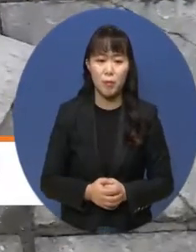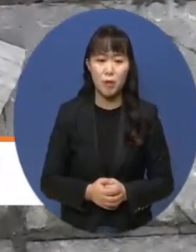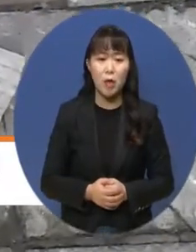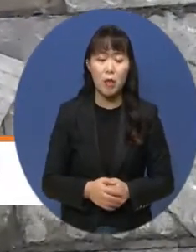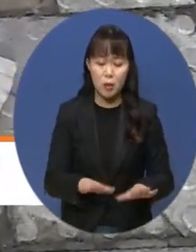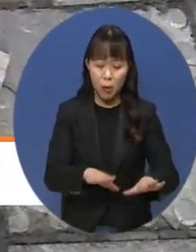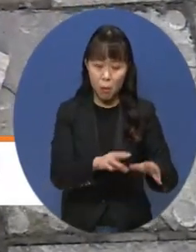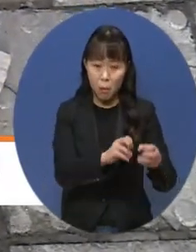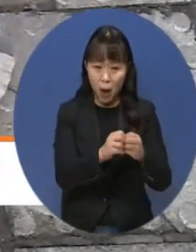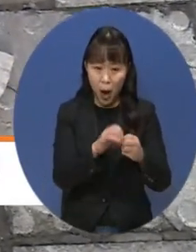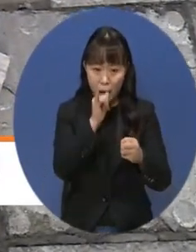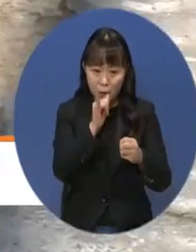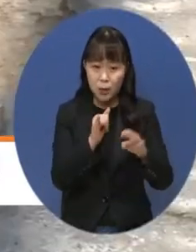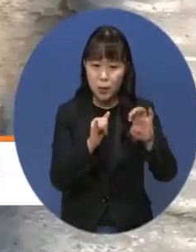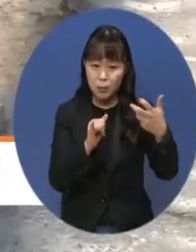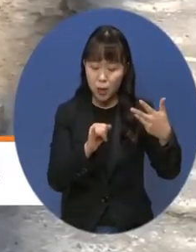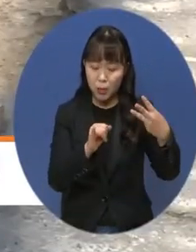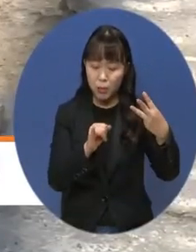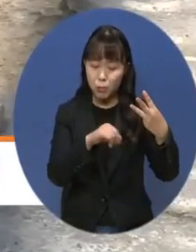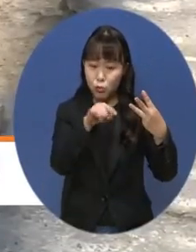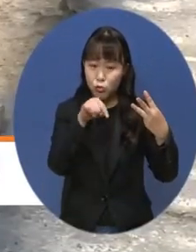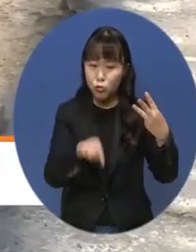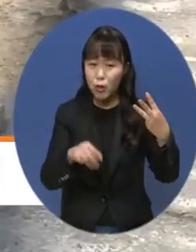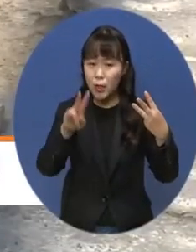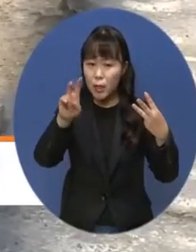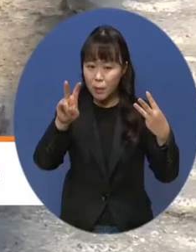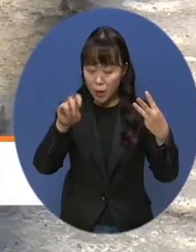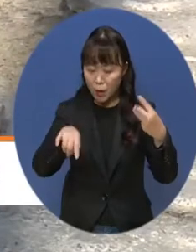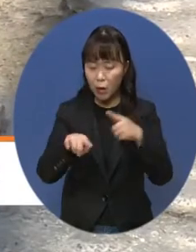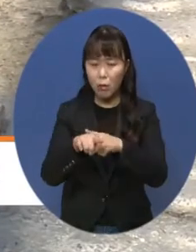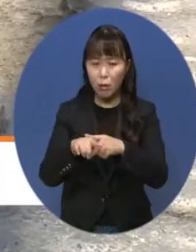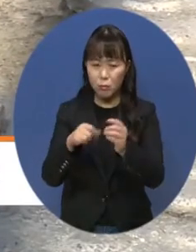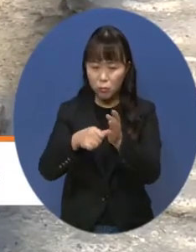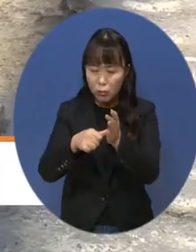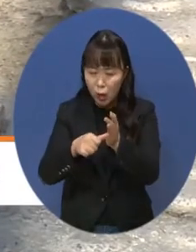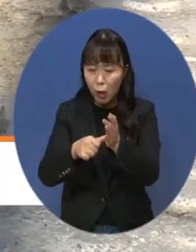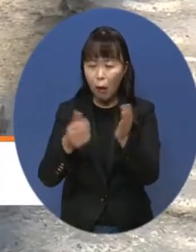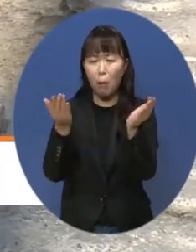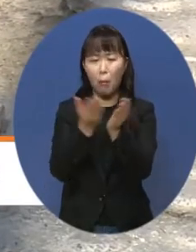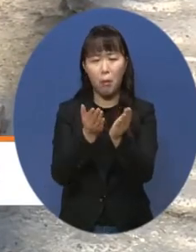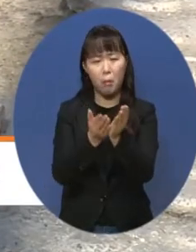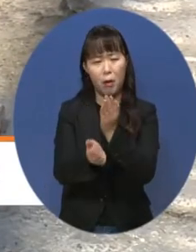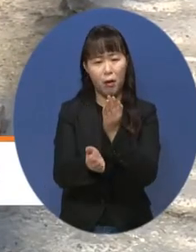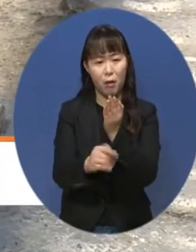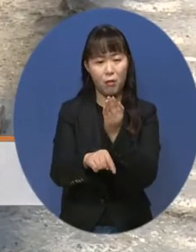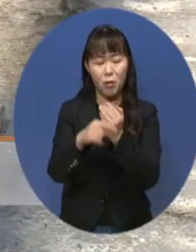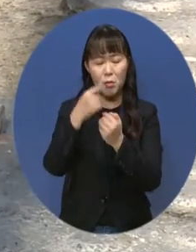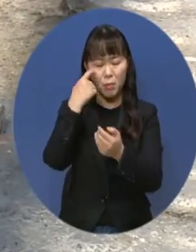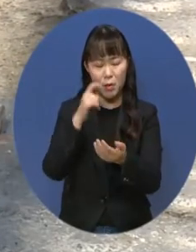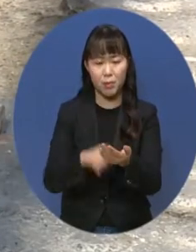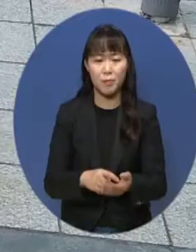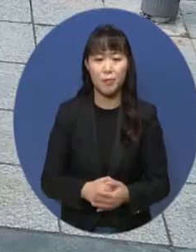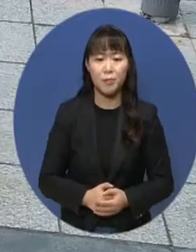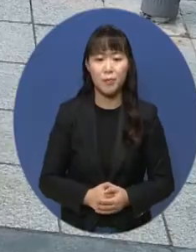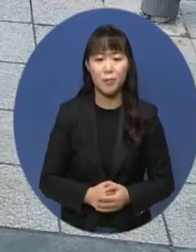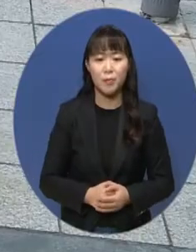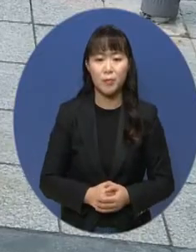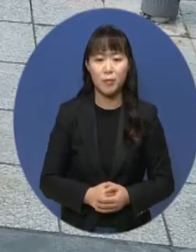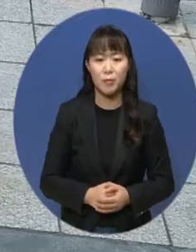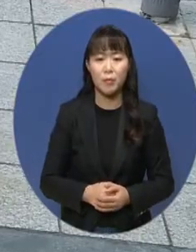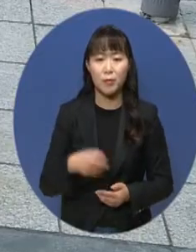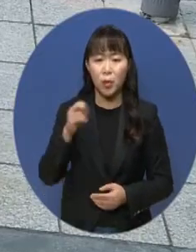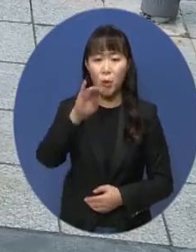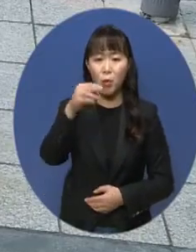블록이 설치된 43개소 중 22개소는 재질과 규격이 적합하지 않은 것으로 조사됐습니다.